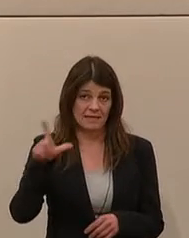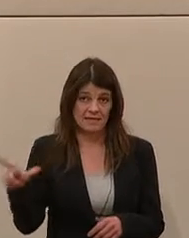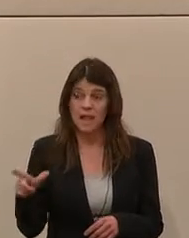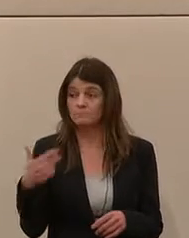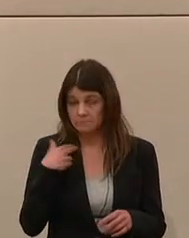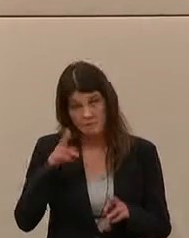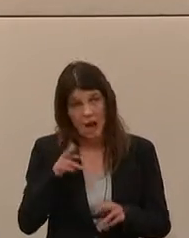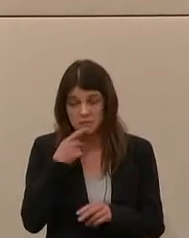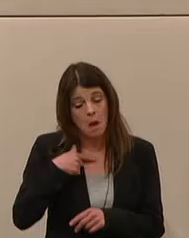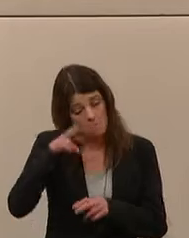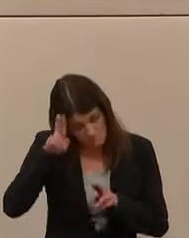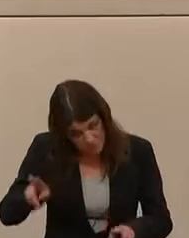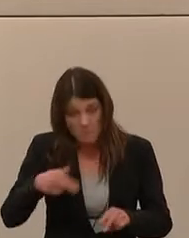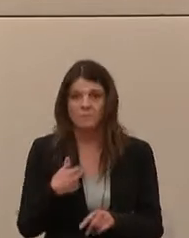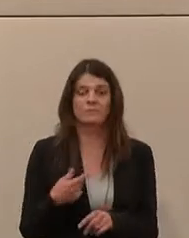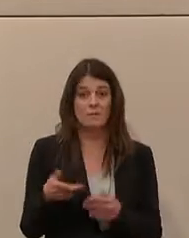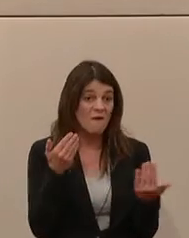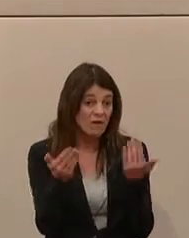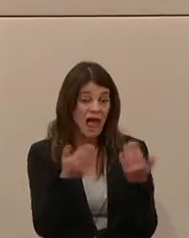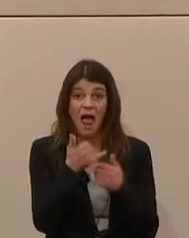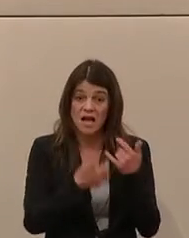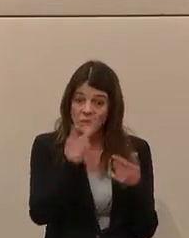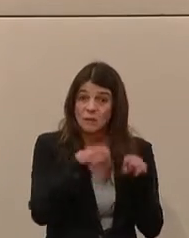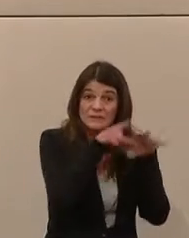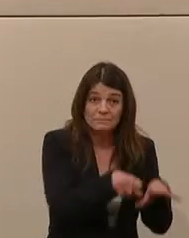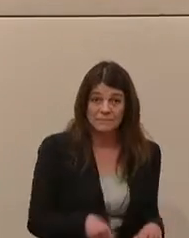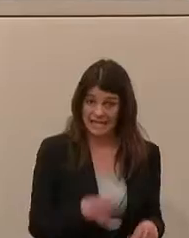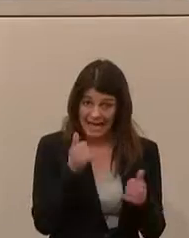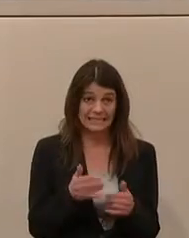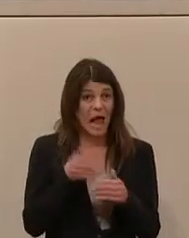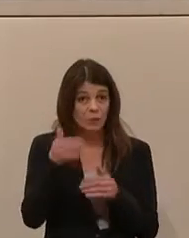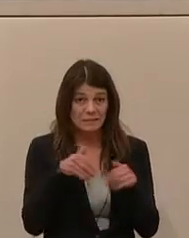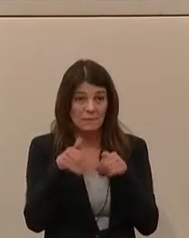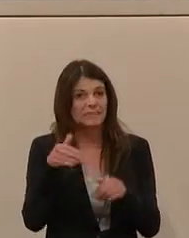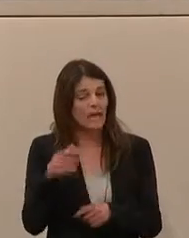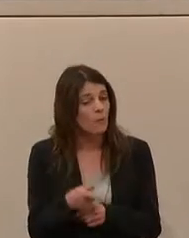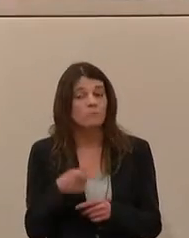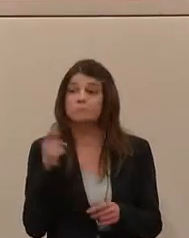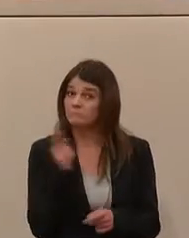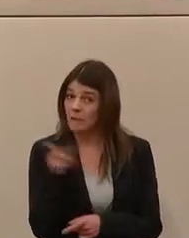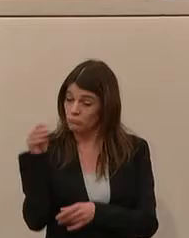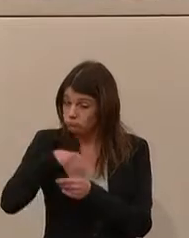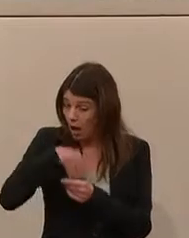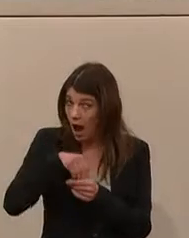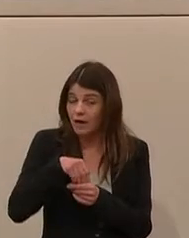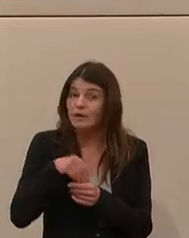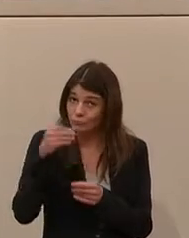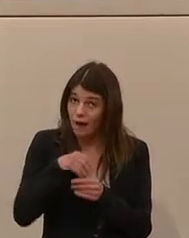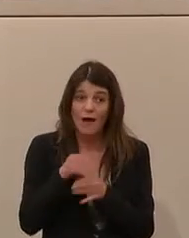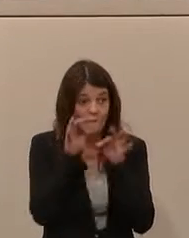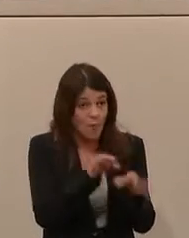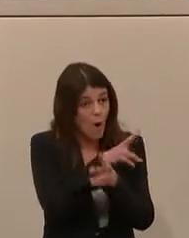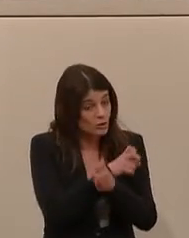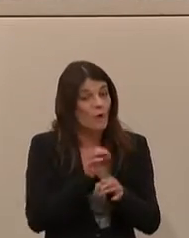ehrliche Anerkennung aus. Im Vergleich zu 2017 erspart das Außenministerium dem Staat Österreich und somit dem